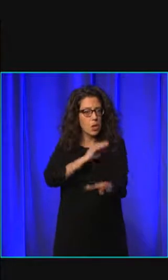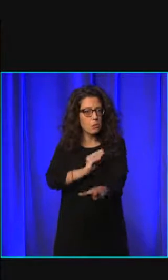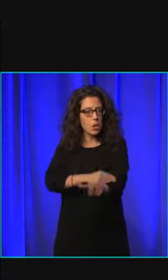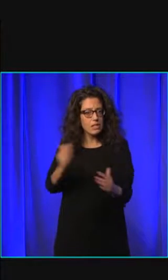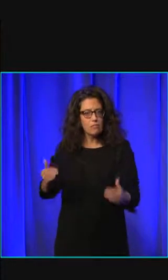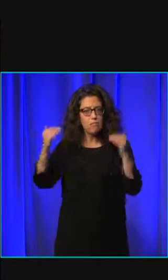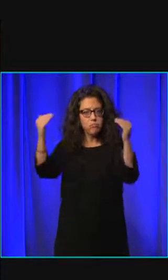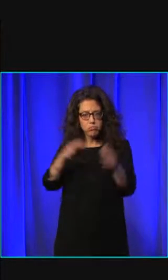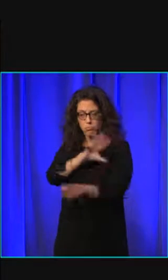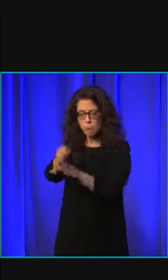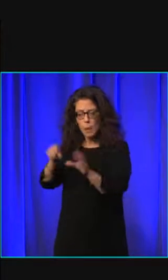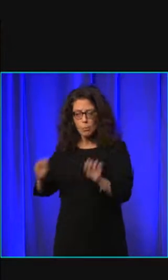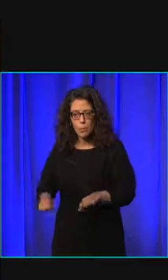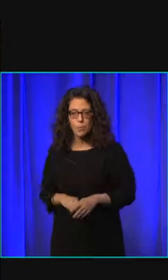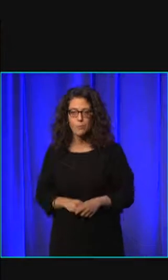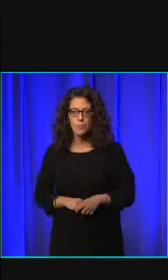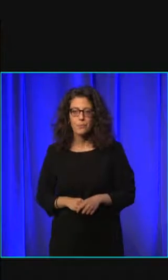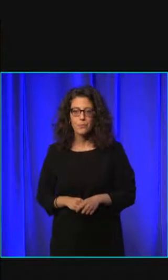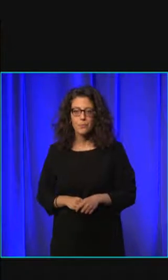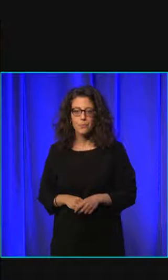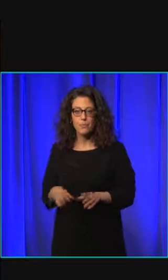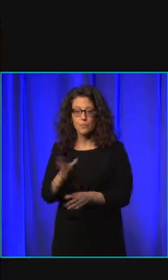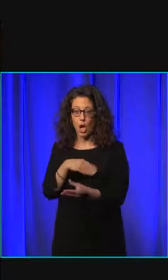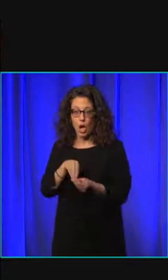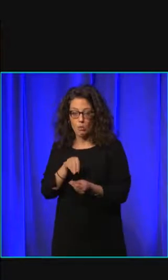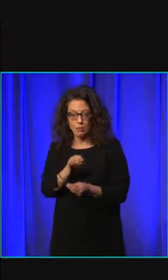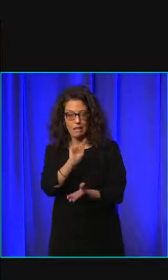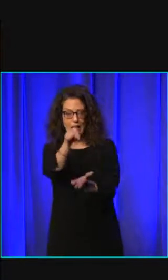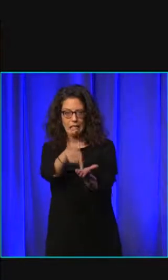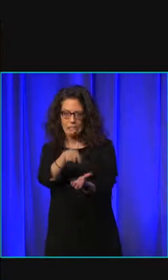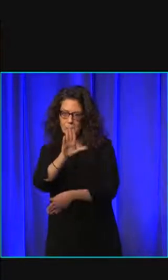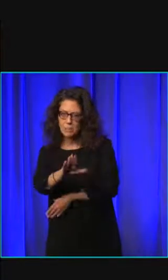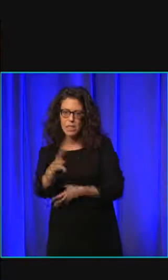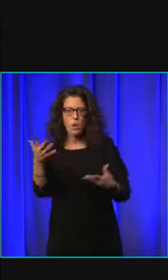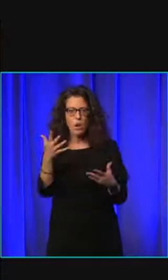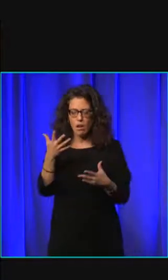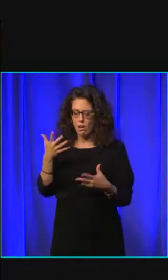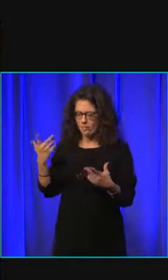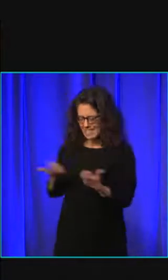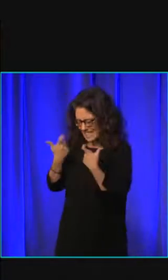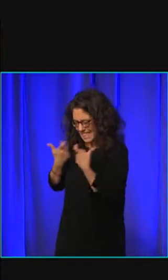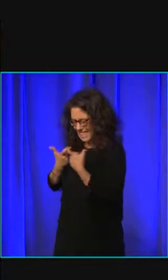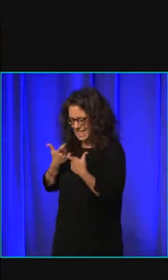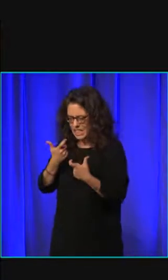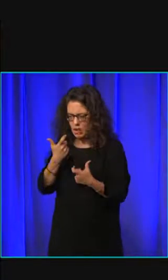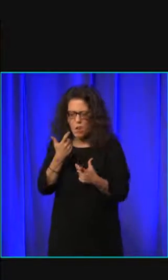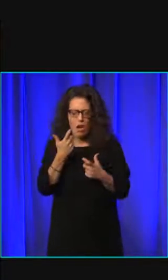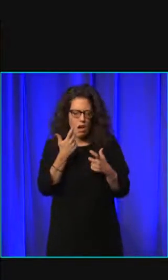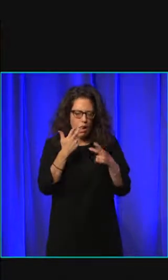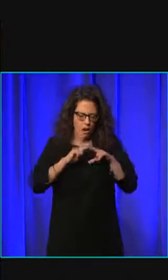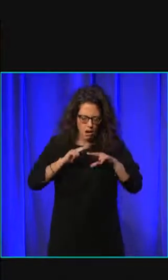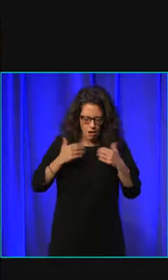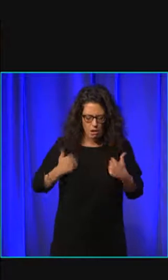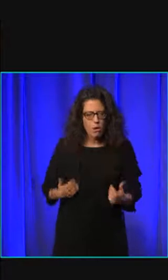même manière, il y a des sites qui sont dédiés à la récupération. Vous voyez la récupération par les